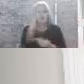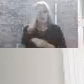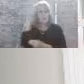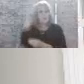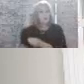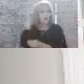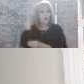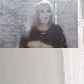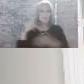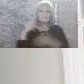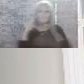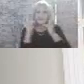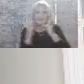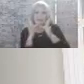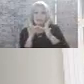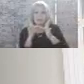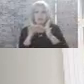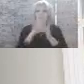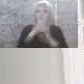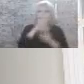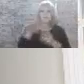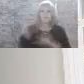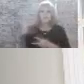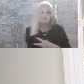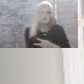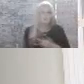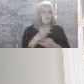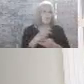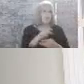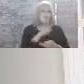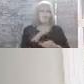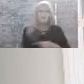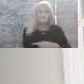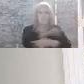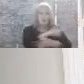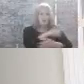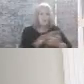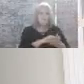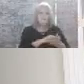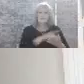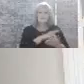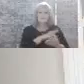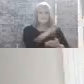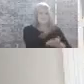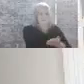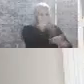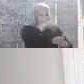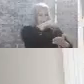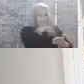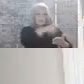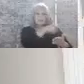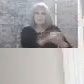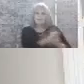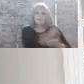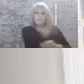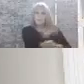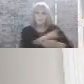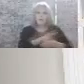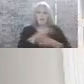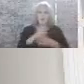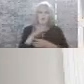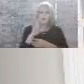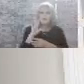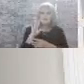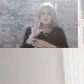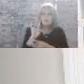ingeklik te bly by al die elemente wat jou help met hierdie reis. Dagstukkies, podcast, leesplan wat saam met die dagstukkies gaan. Woensdag se storie